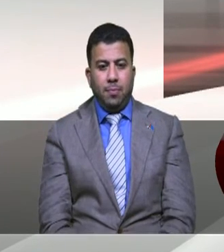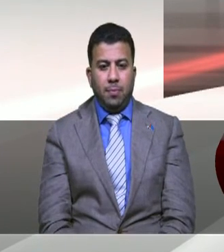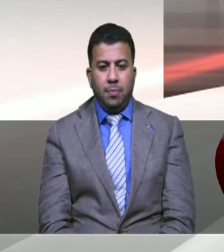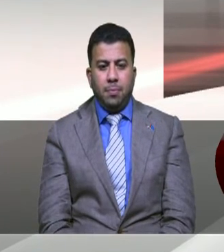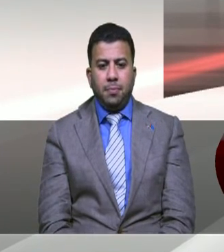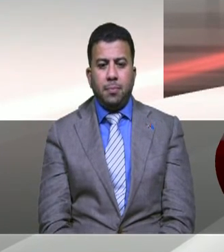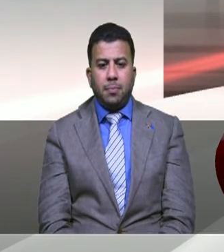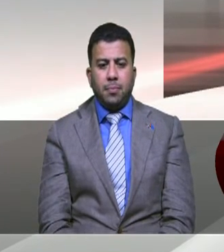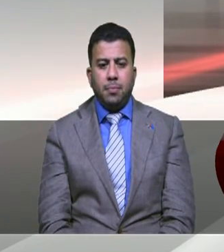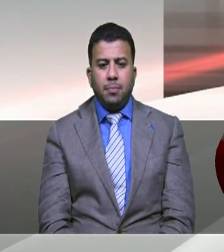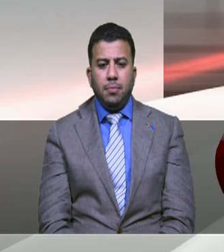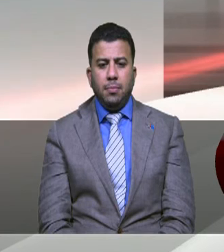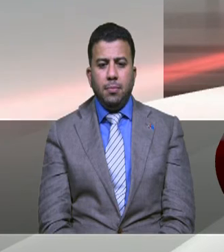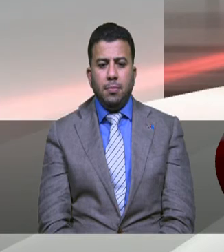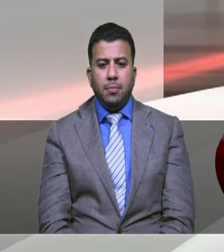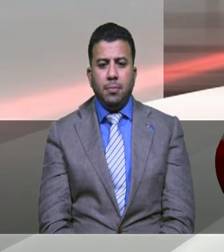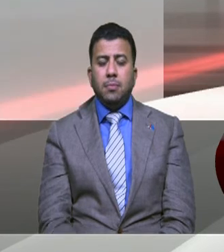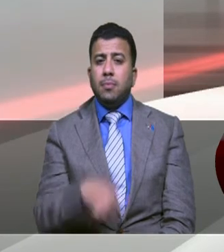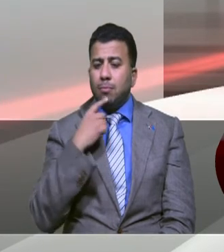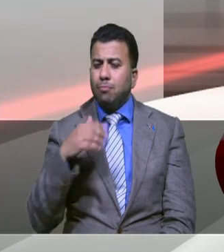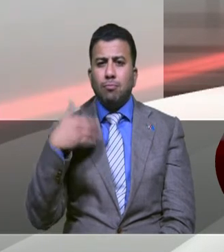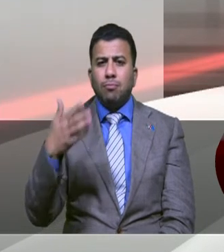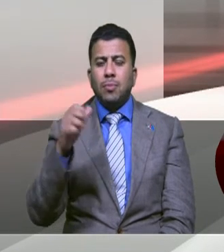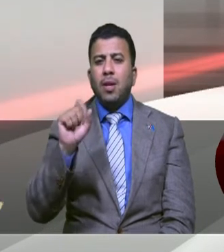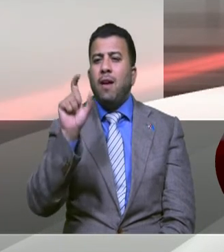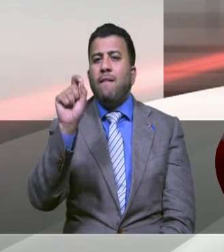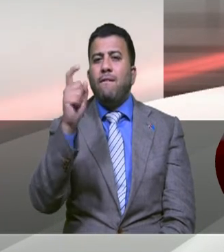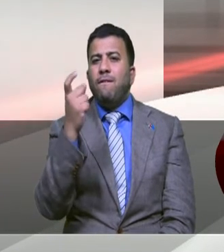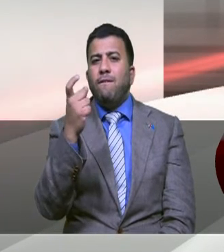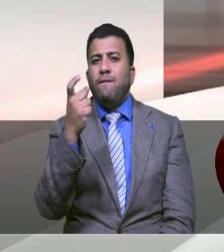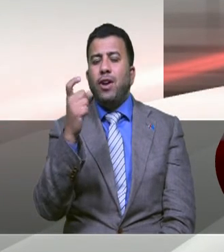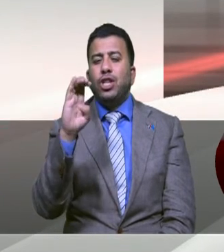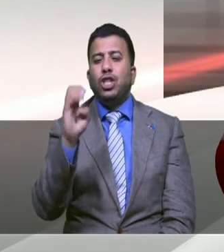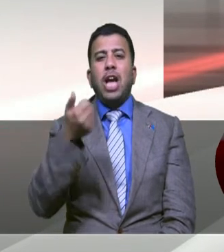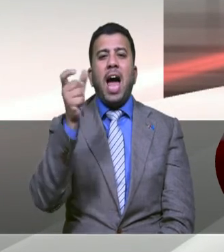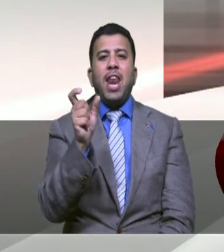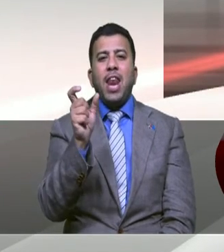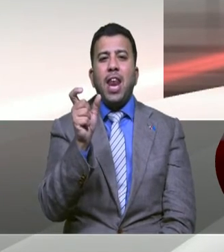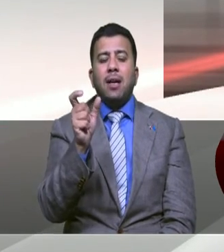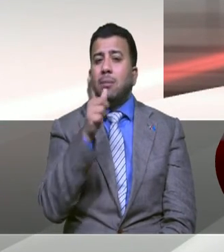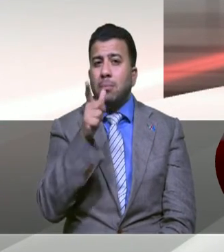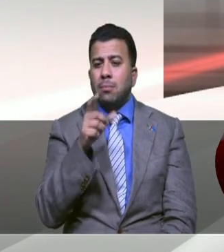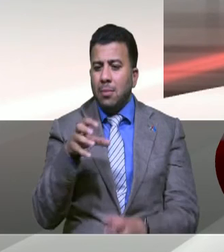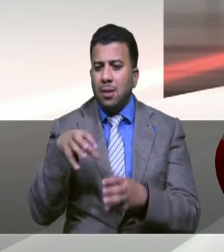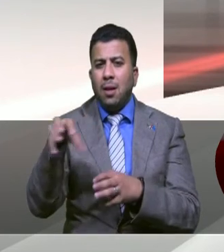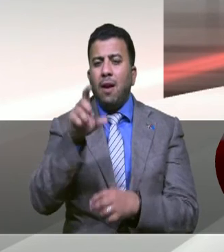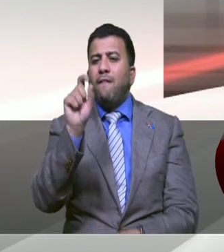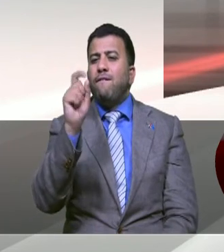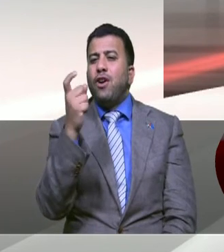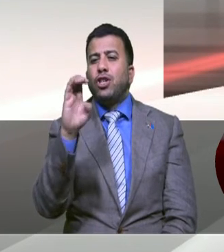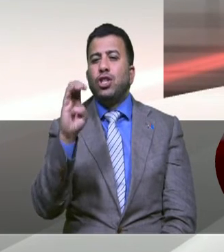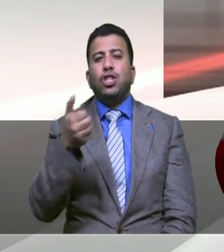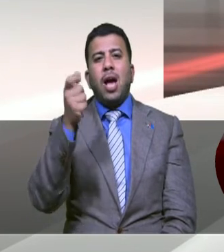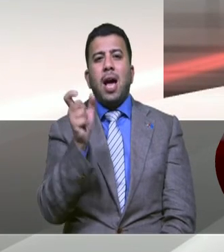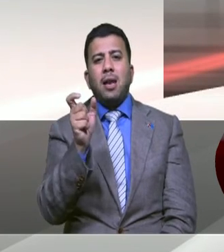هنا يعني، ولكن الباقي كان فرجان، فريج. سبحان الله. الشارجة كان أصلها فرجان، وهذا بعد